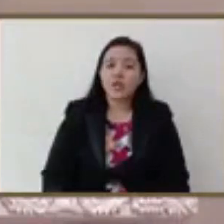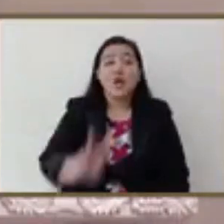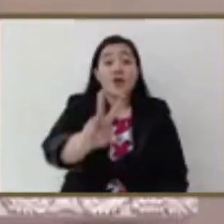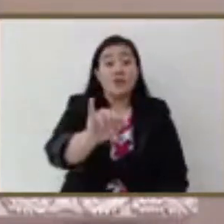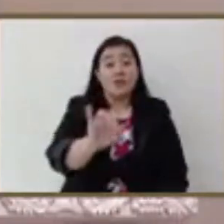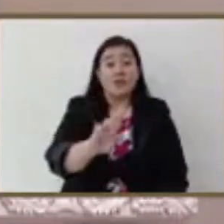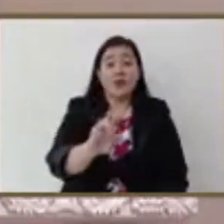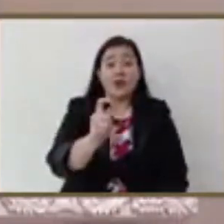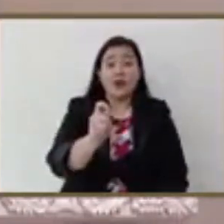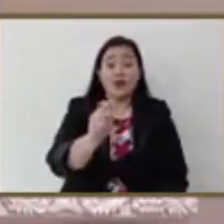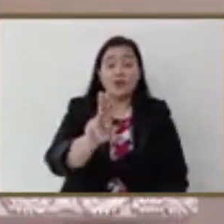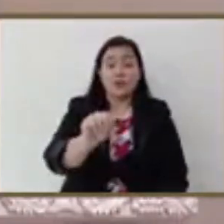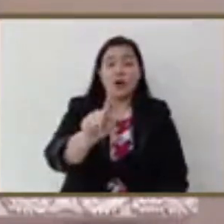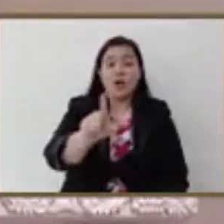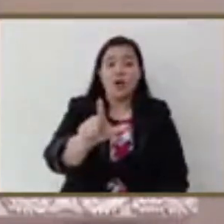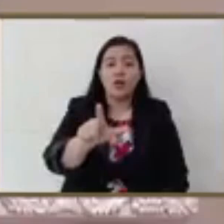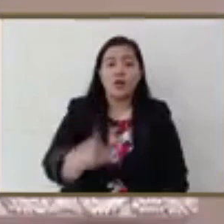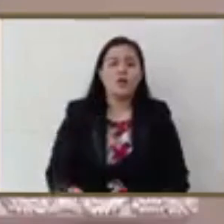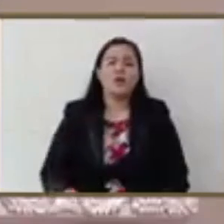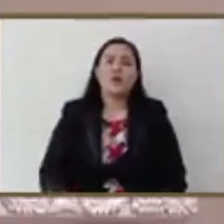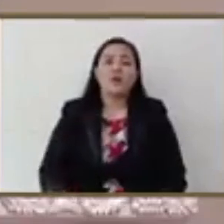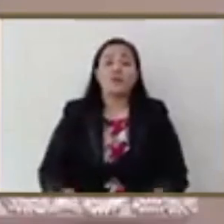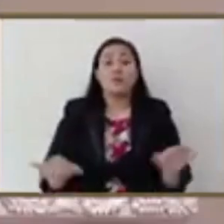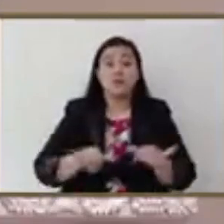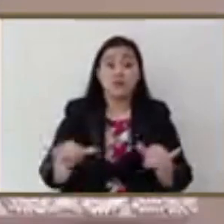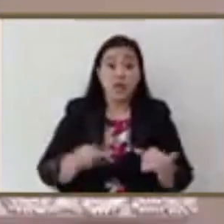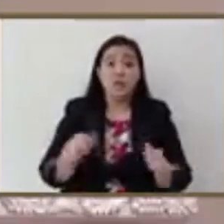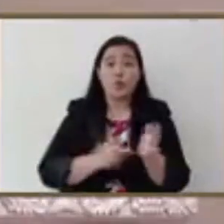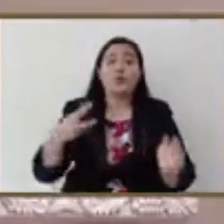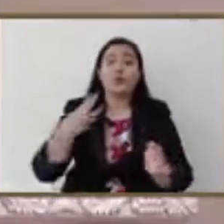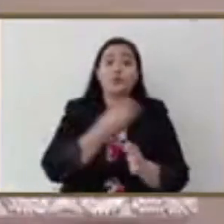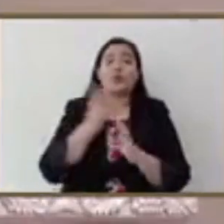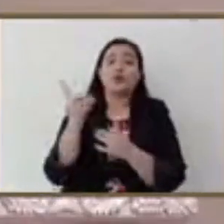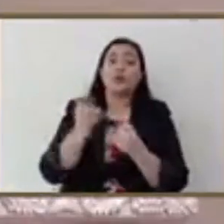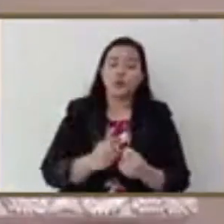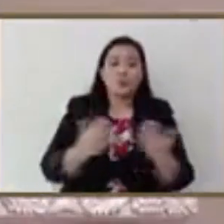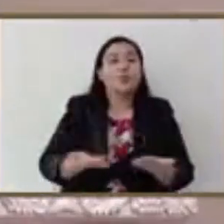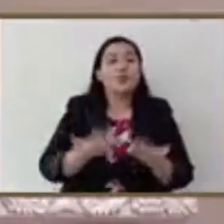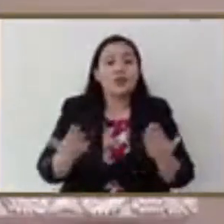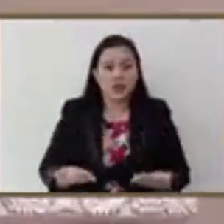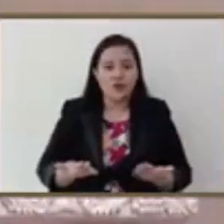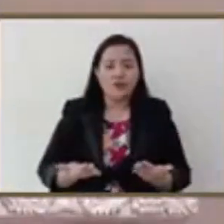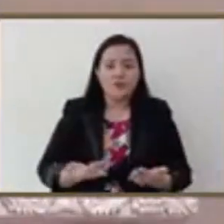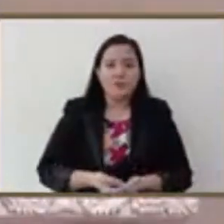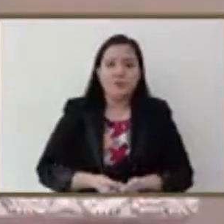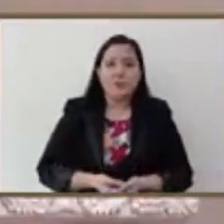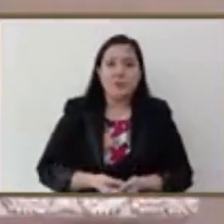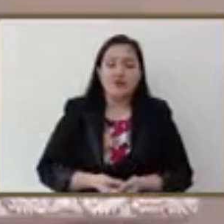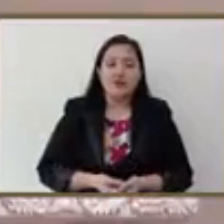Ano ang inyong ina-adapt? Kung anong meron dito, ano ang ginagawa ninyo? Yung bihis dito, ina-adapt